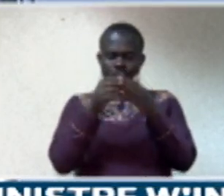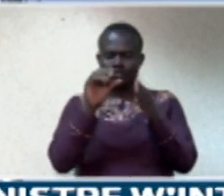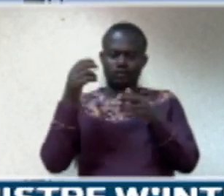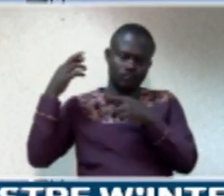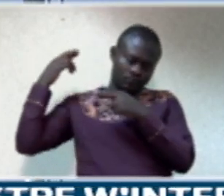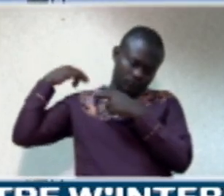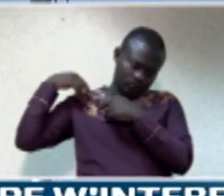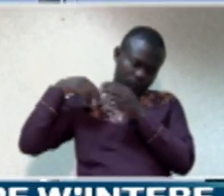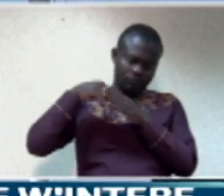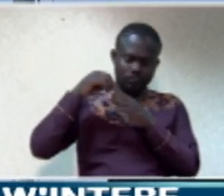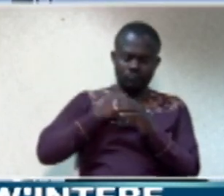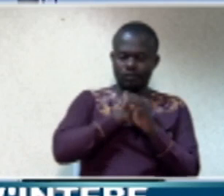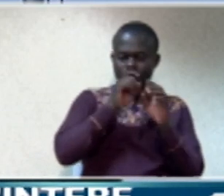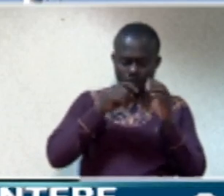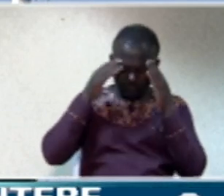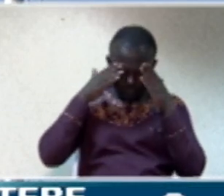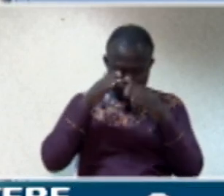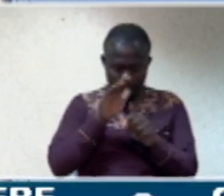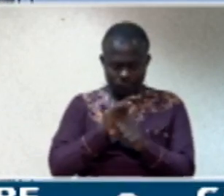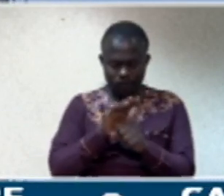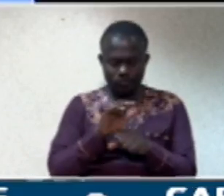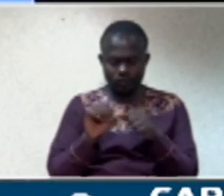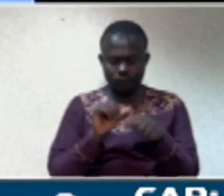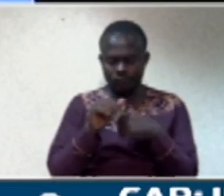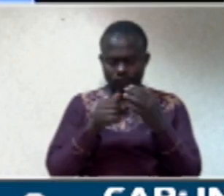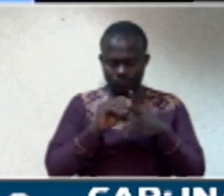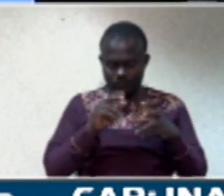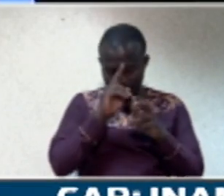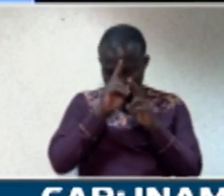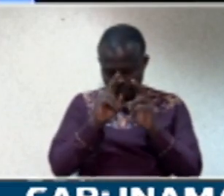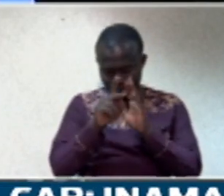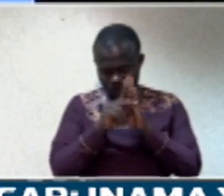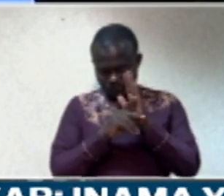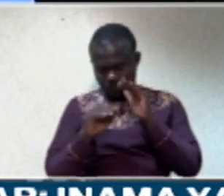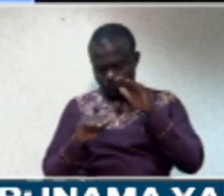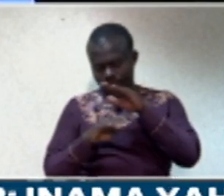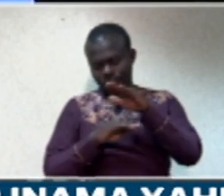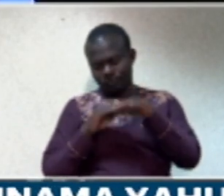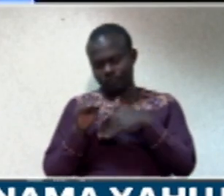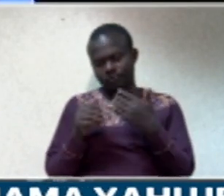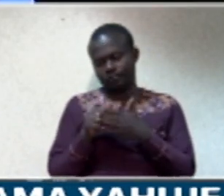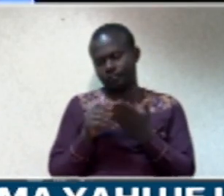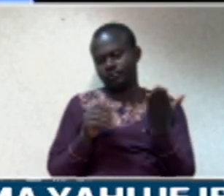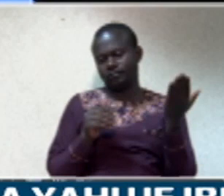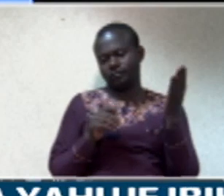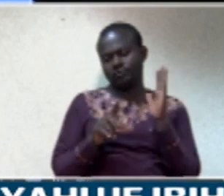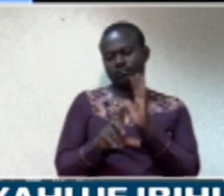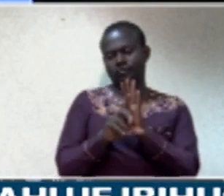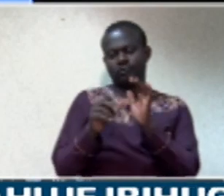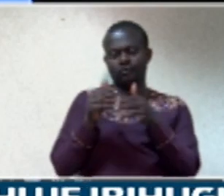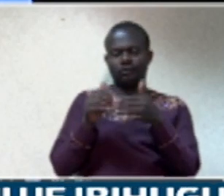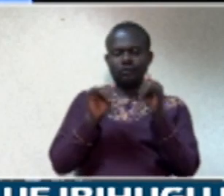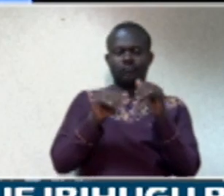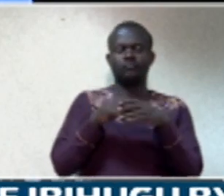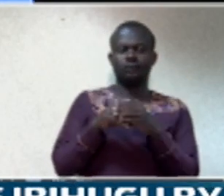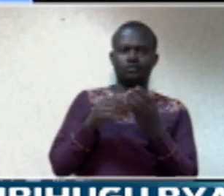nshingano Sena ikwiye gushyiramo imbaraga cyane cyane ku birebana no kugenzura iyoherezwa ry'amahame remezo amategeko rero yasigaye mu bubasha bwa